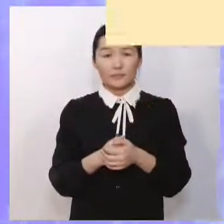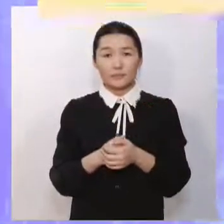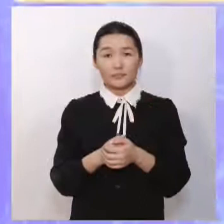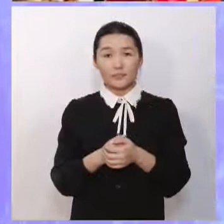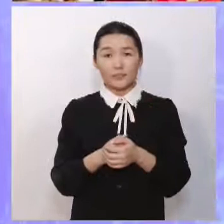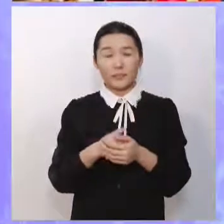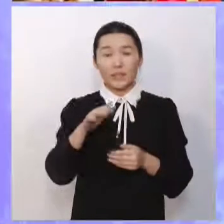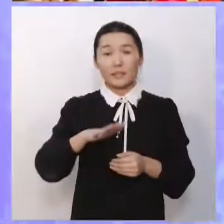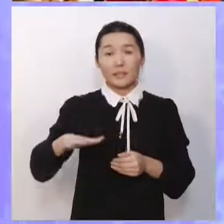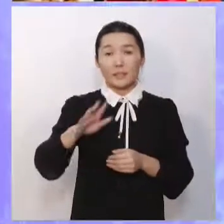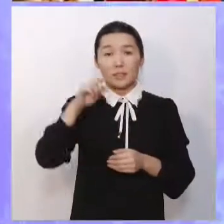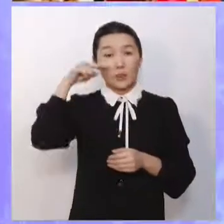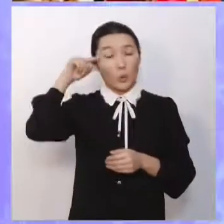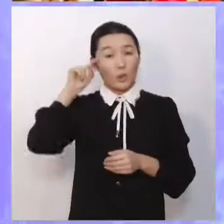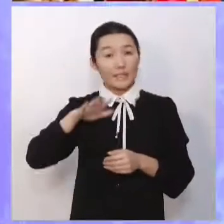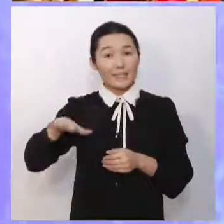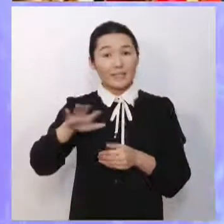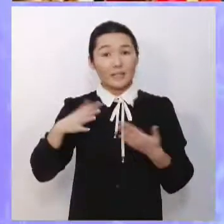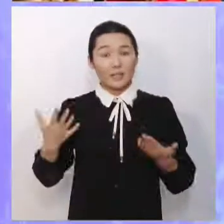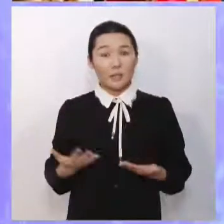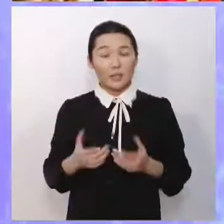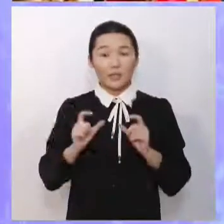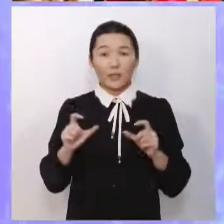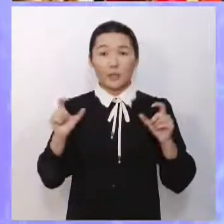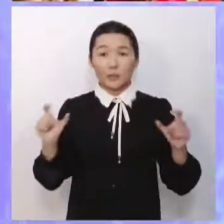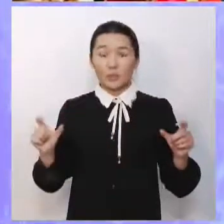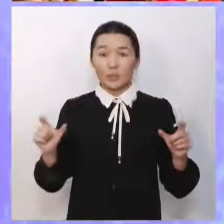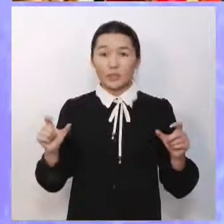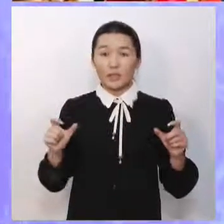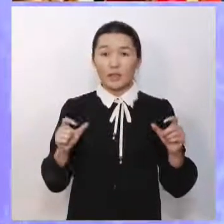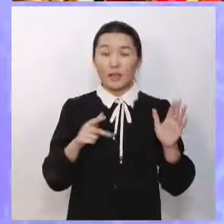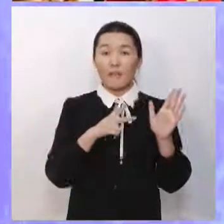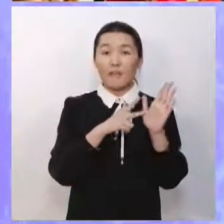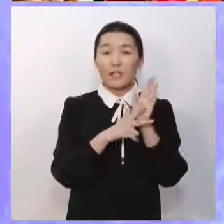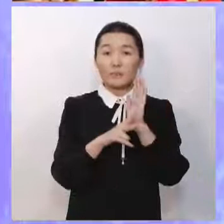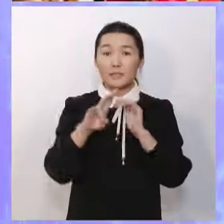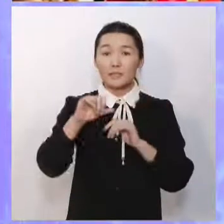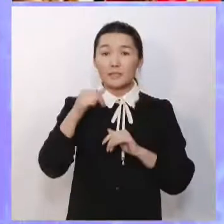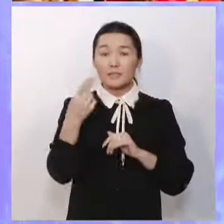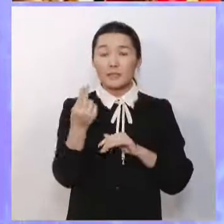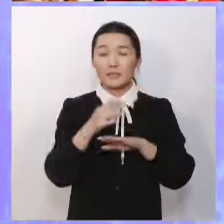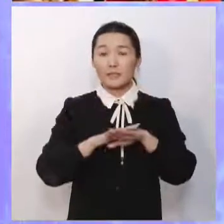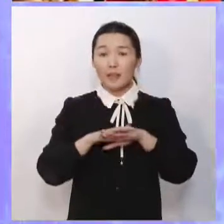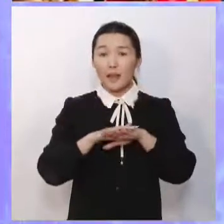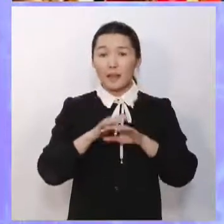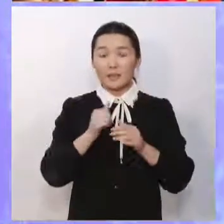На территории Кыргызстана проживают люди 80